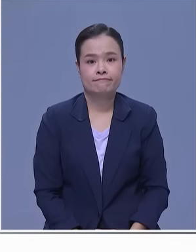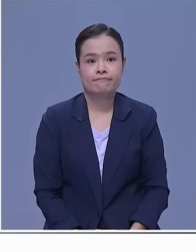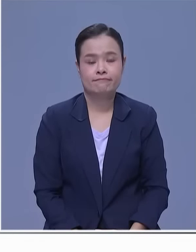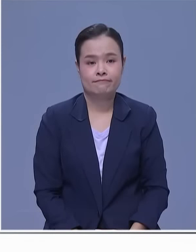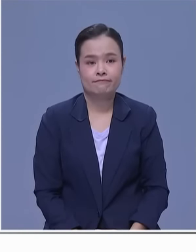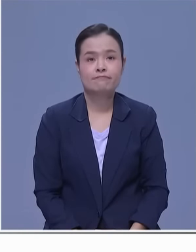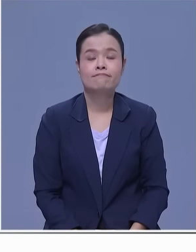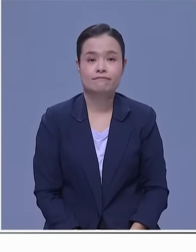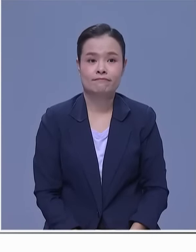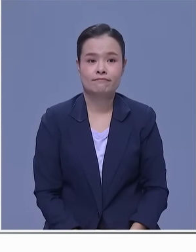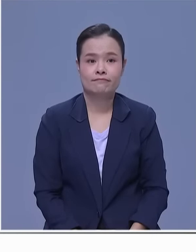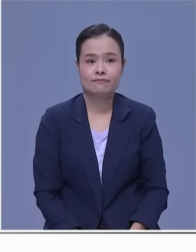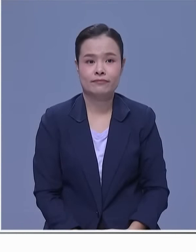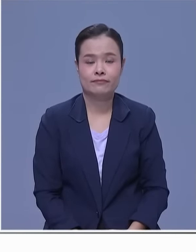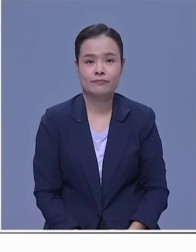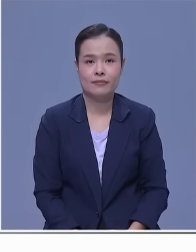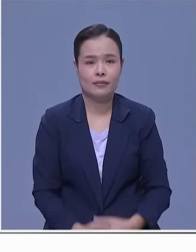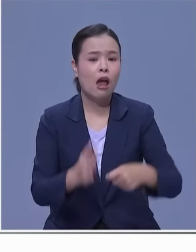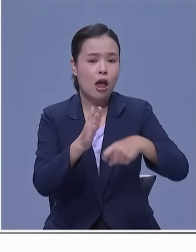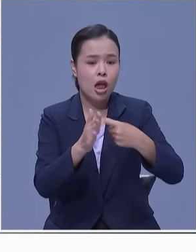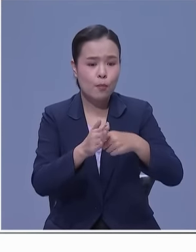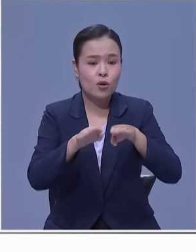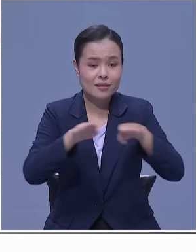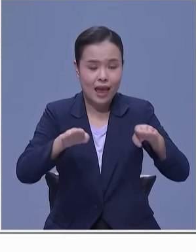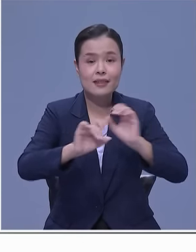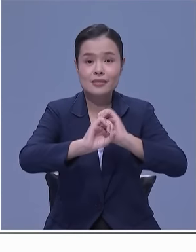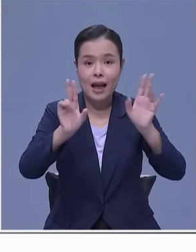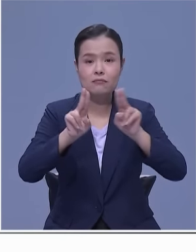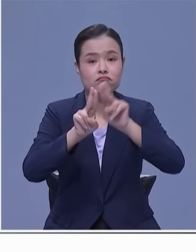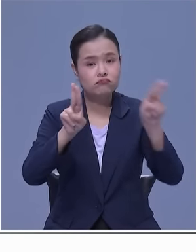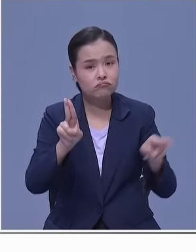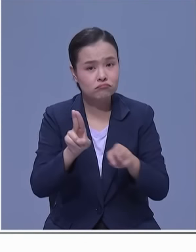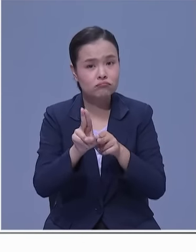มันก็จะมีเงื่อนไขที่ชัดเจนของแต่ละพรรคแต่พรรคพลังประชารัฐ